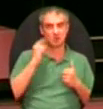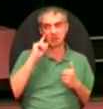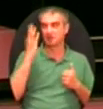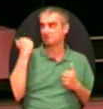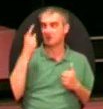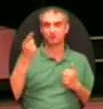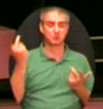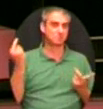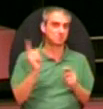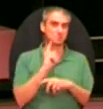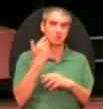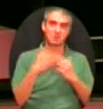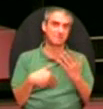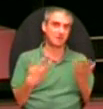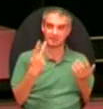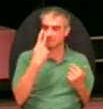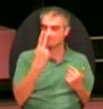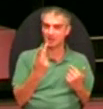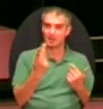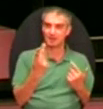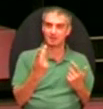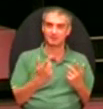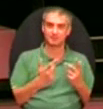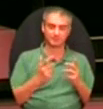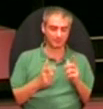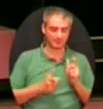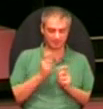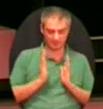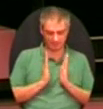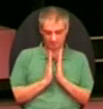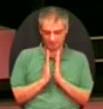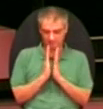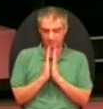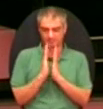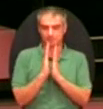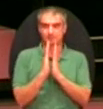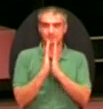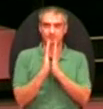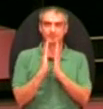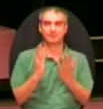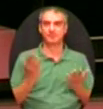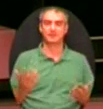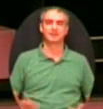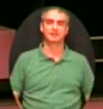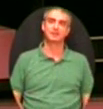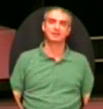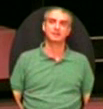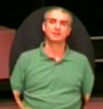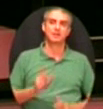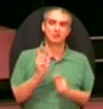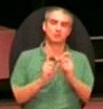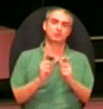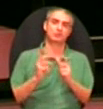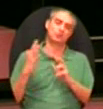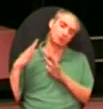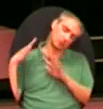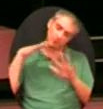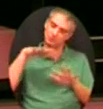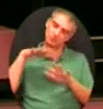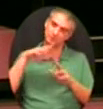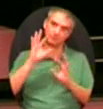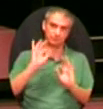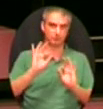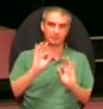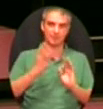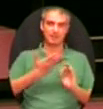היה שם בזמן האחרון וראה את המגדלים הצמודים אחד לשני עם אוסף האוכלוסייה שעוד נוהרת לשם